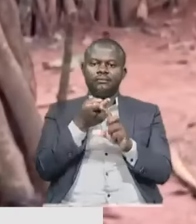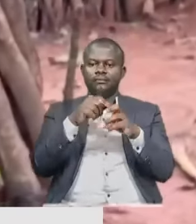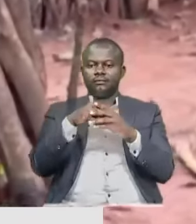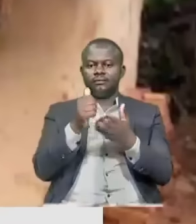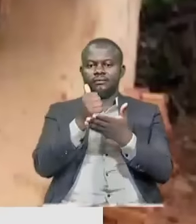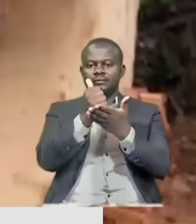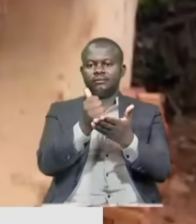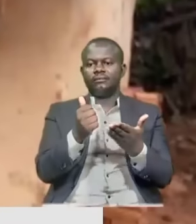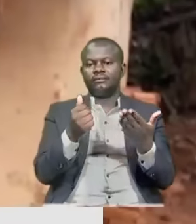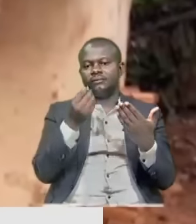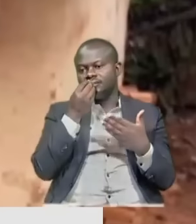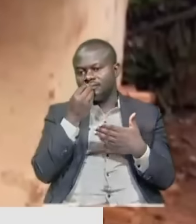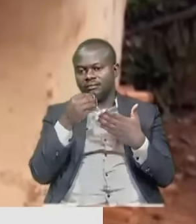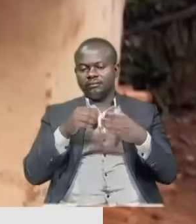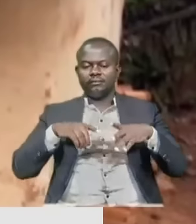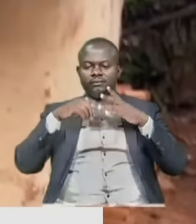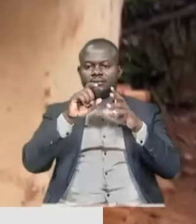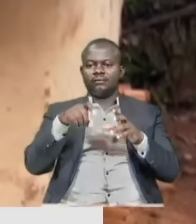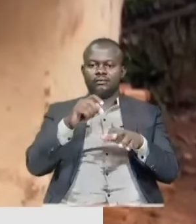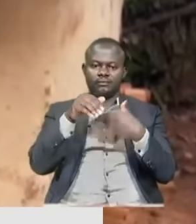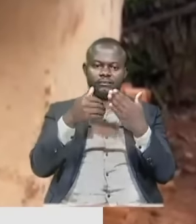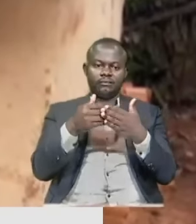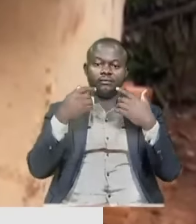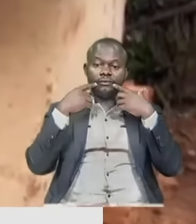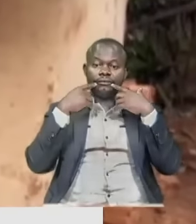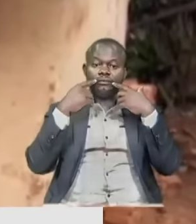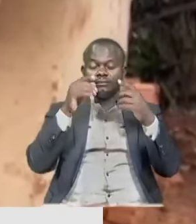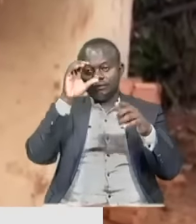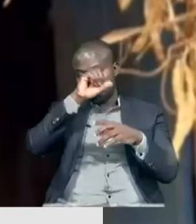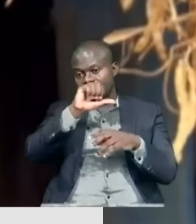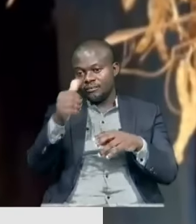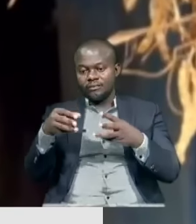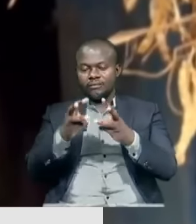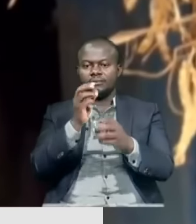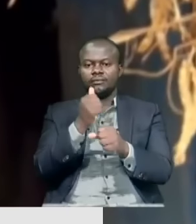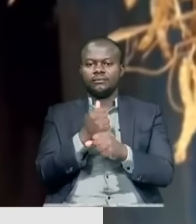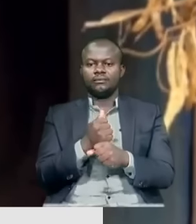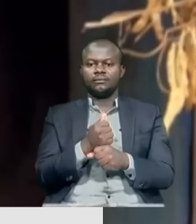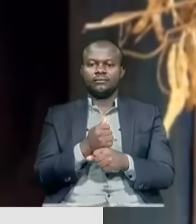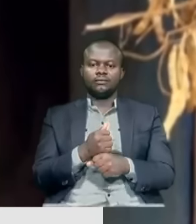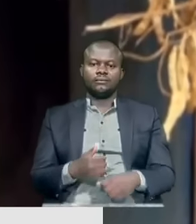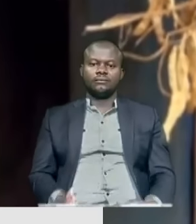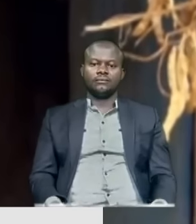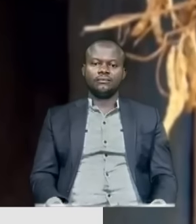ibimutunga n'ibindi akenera mu mibereho ye ibintu avuga ko hari amabura kindi kubikora.